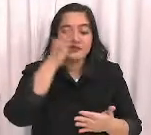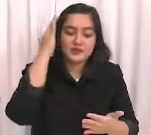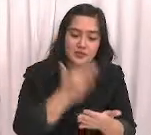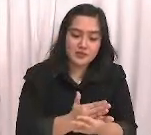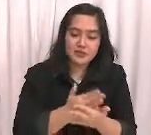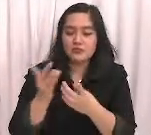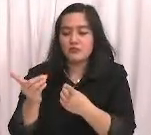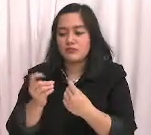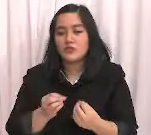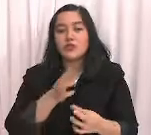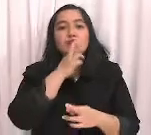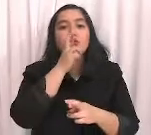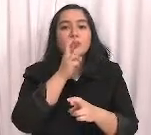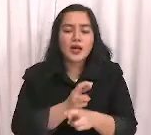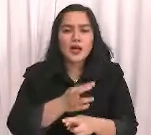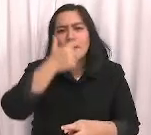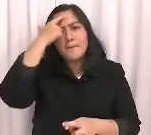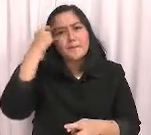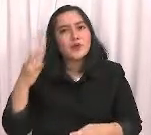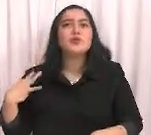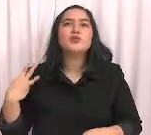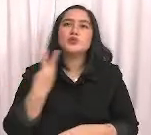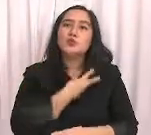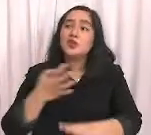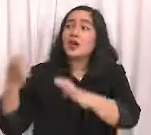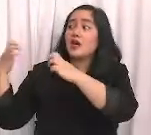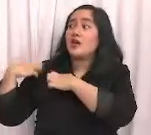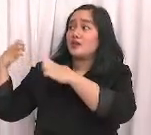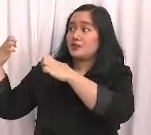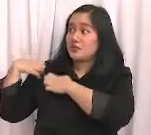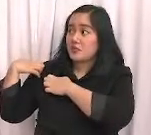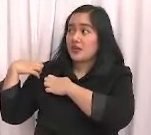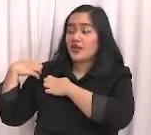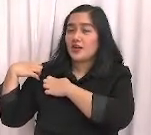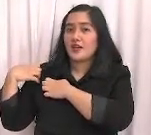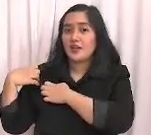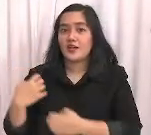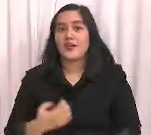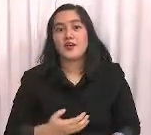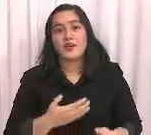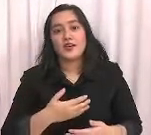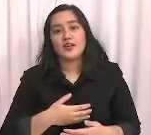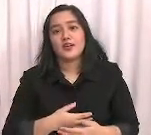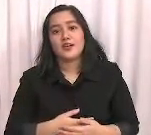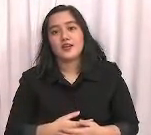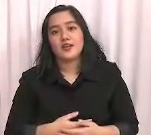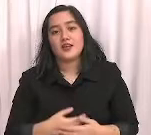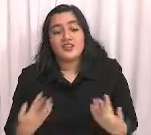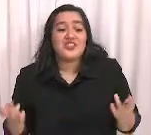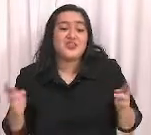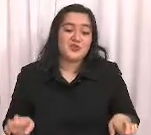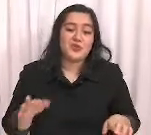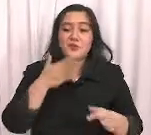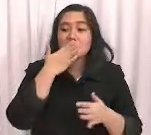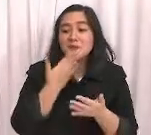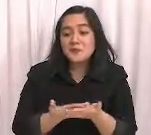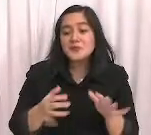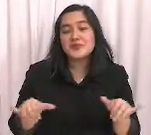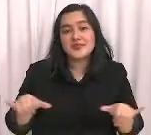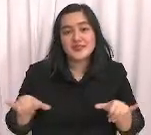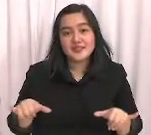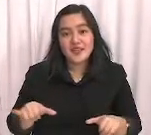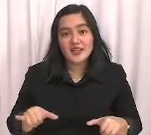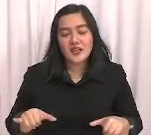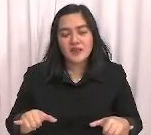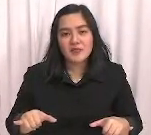because we are expecting something in return sa ginawa nating mabuti. Na kapag ka hindi nabalikan iyon, nasuklian yun ng tama,